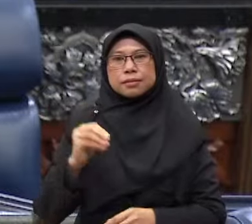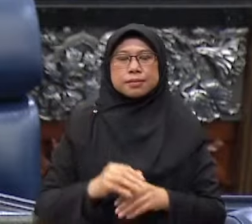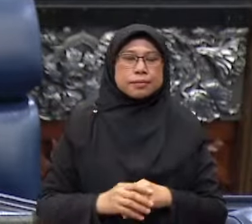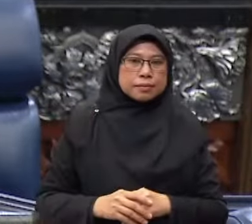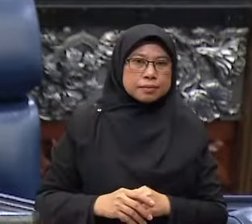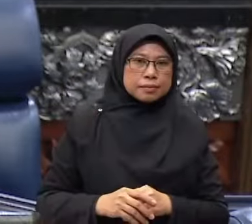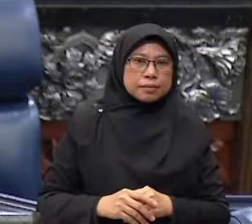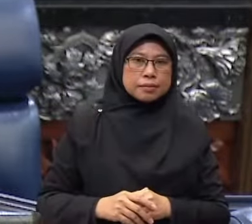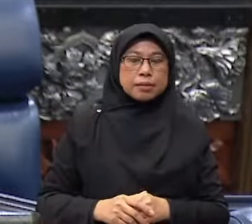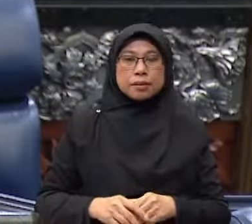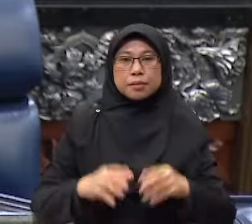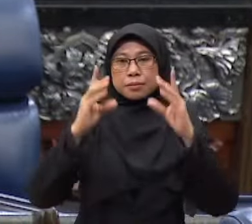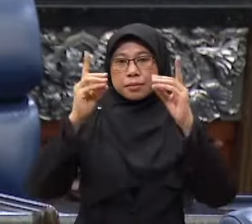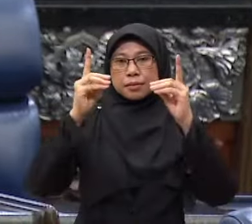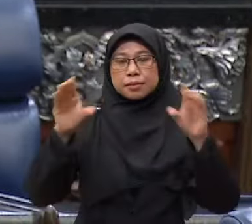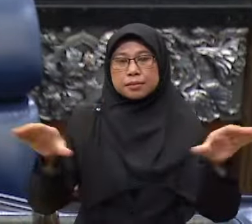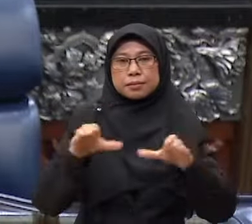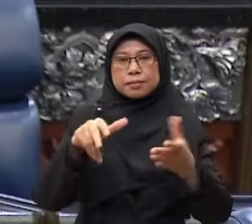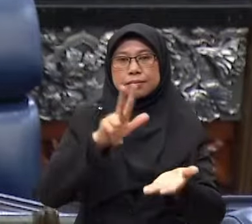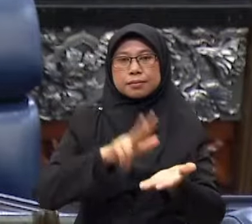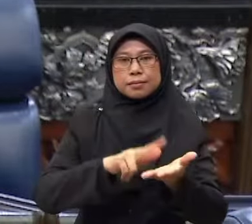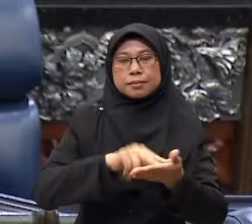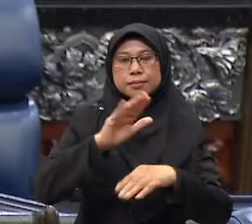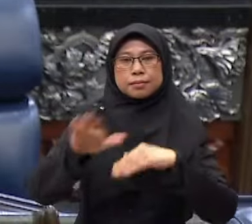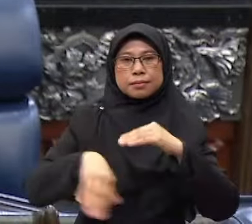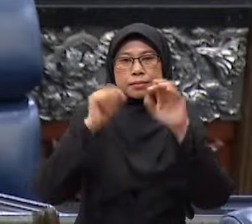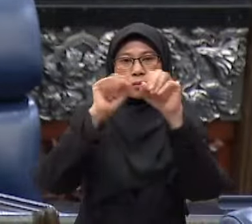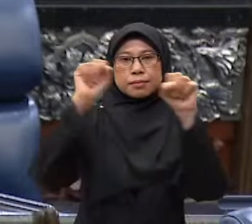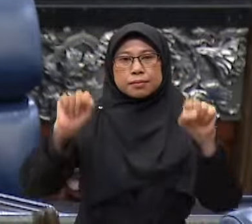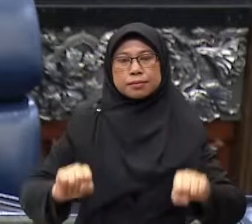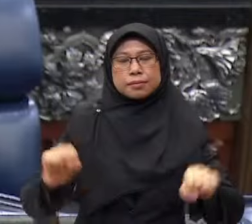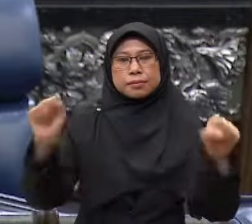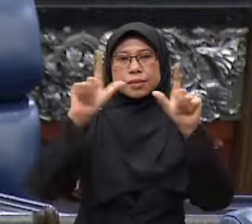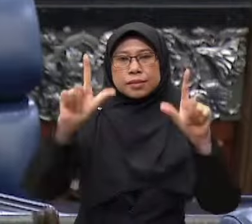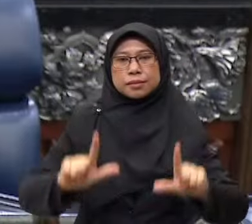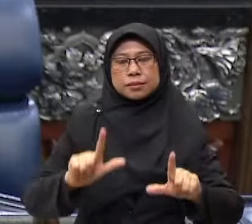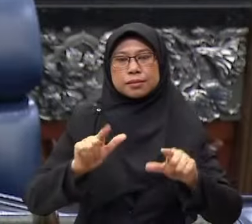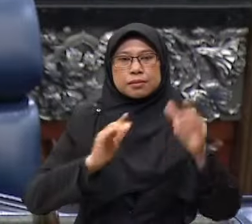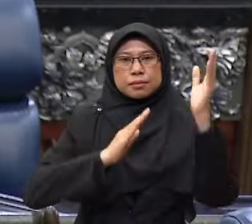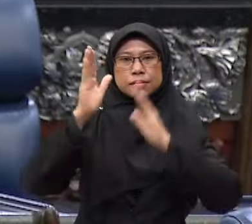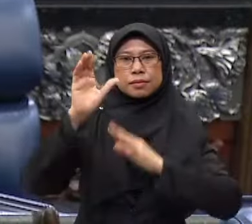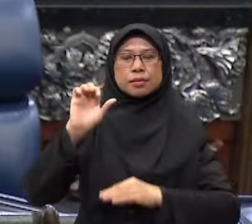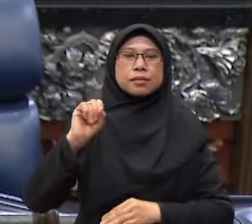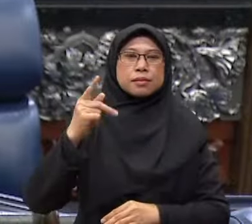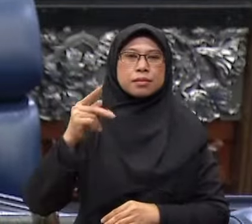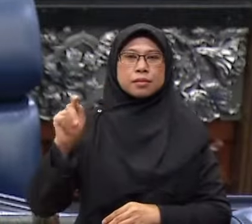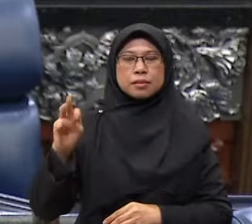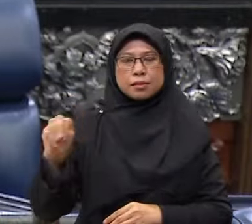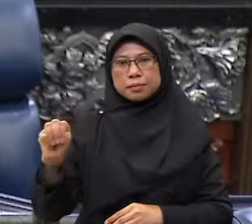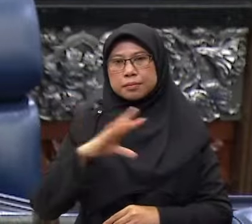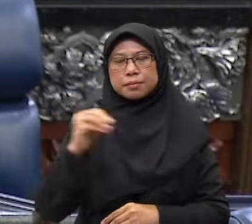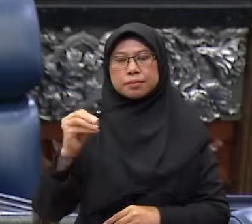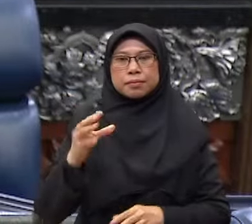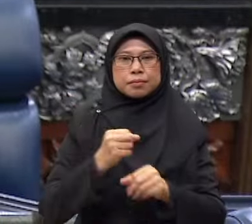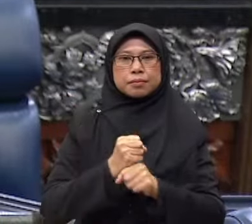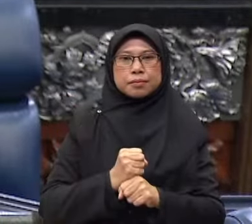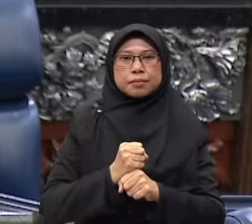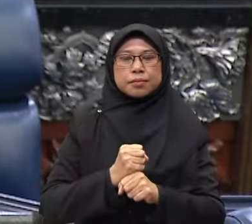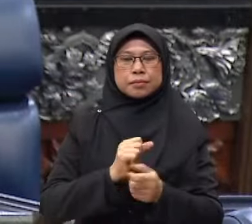Noss ini adalah diiktiraf di bawah sistem persijuran ahiran Malaysia spkm dan turut mendapat